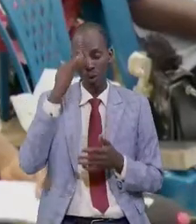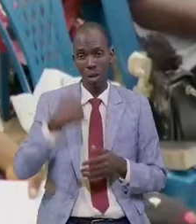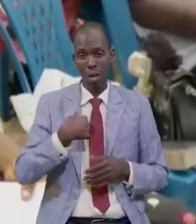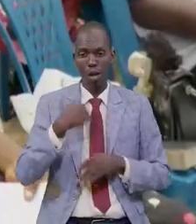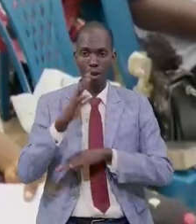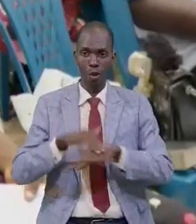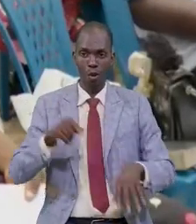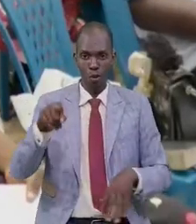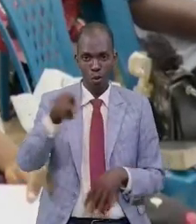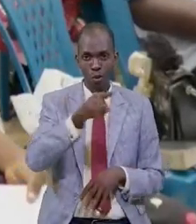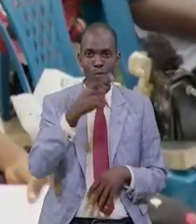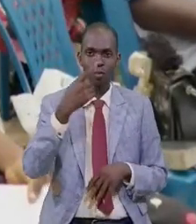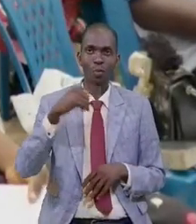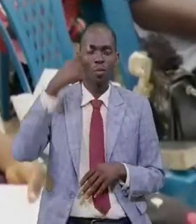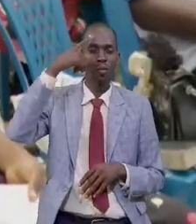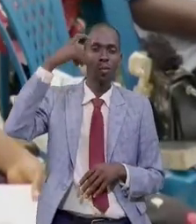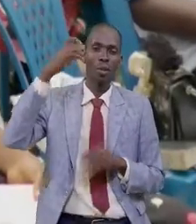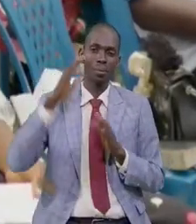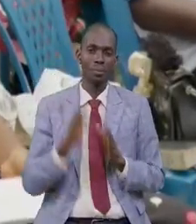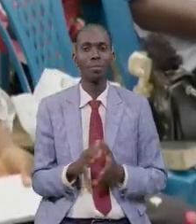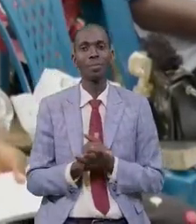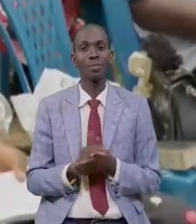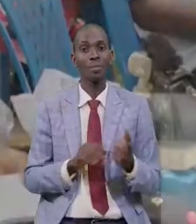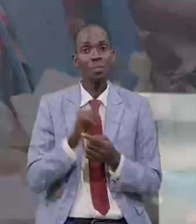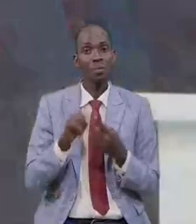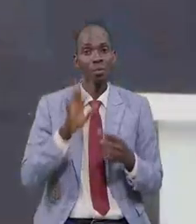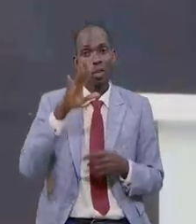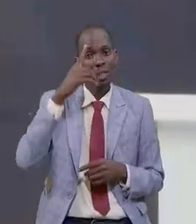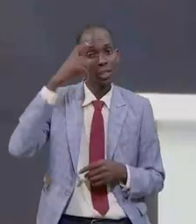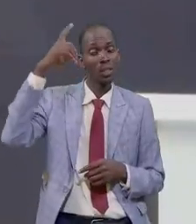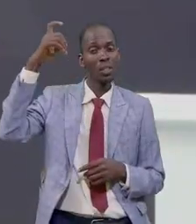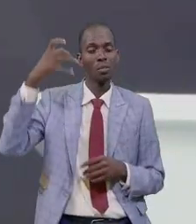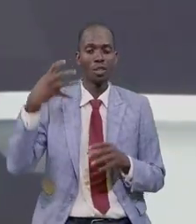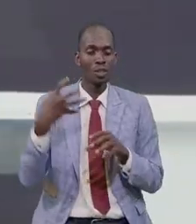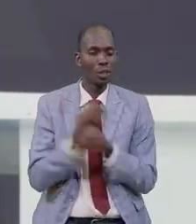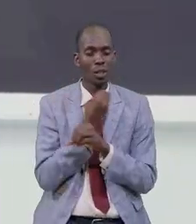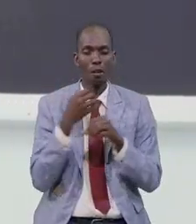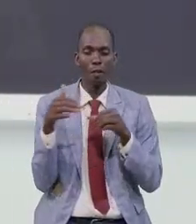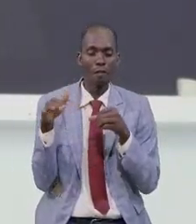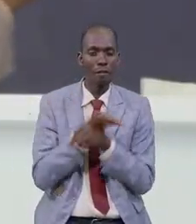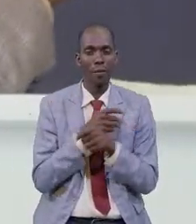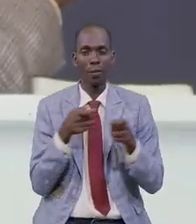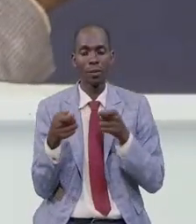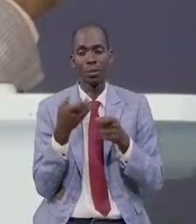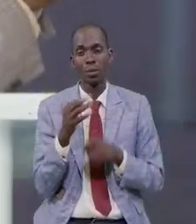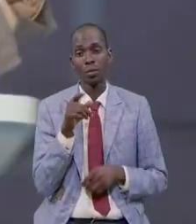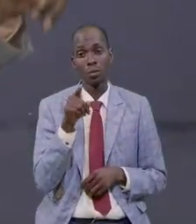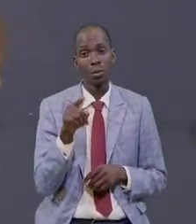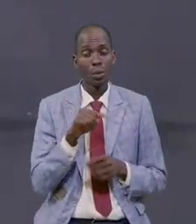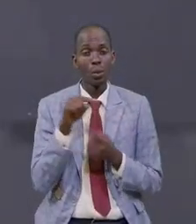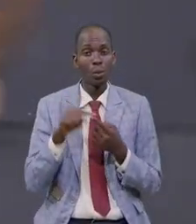rêveur quand Onon rêve prends possession de toi quand ton